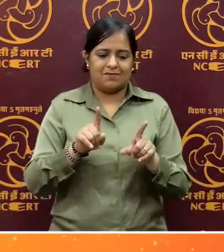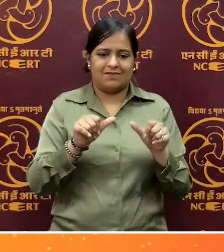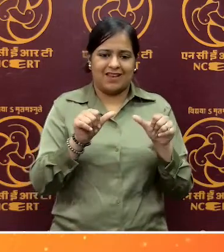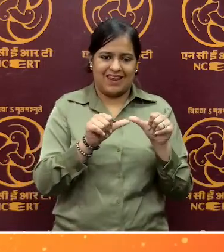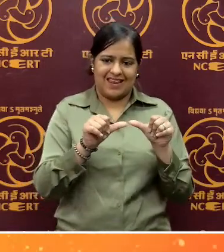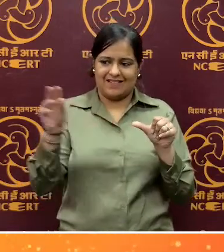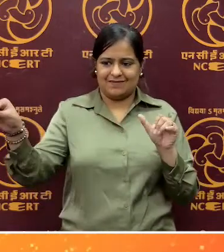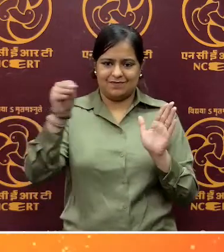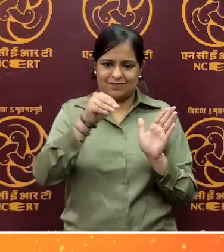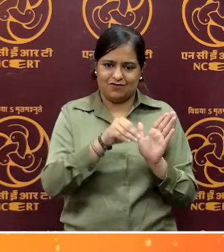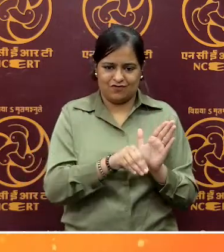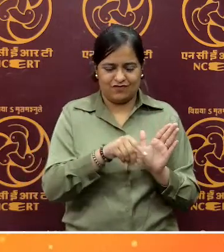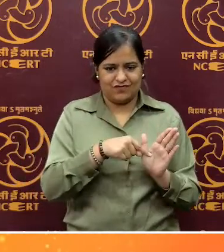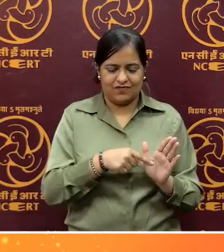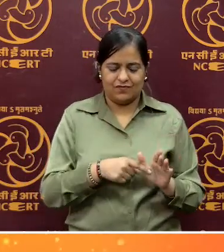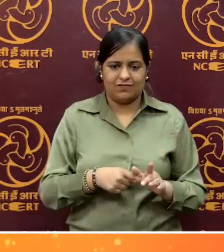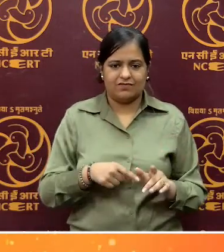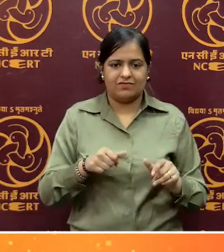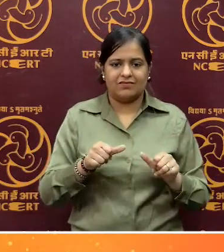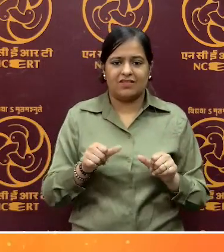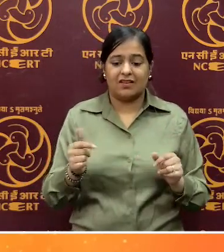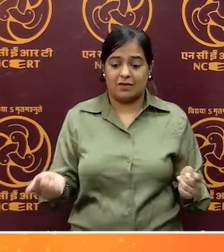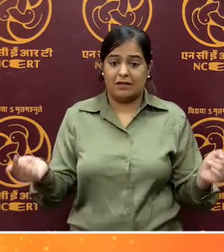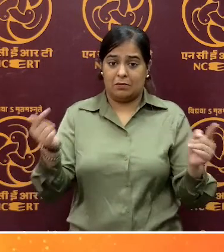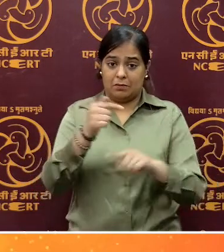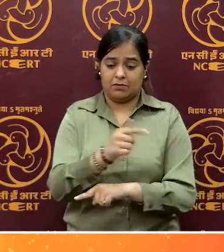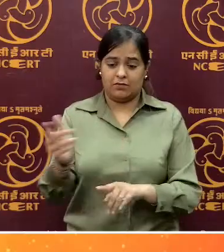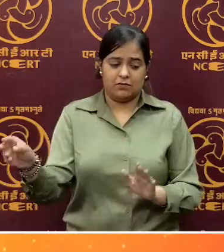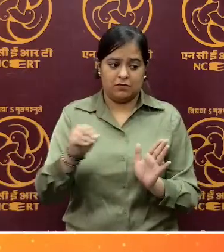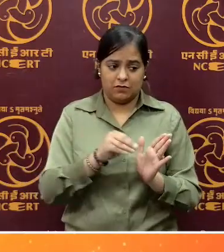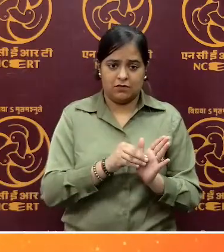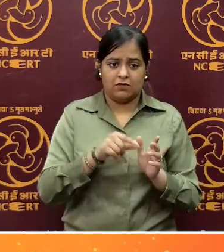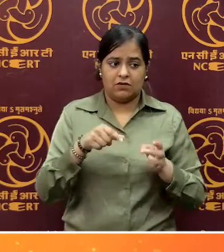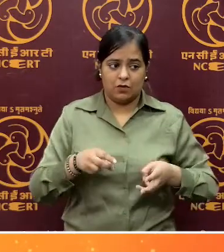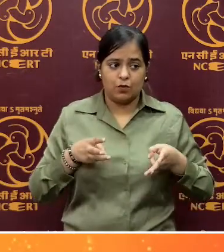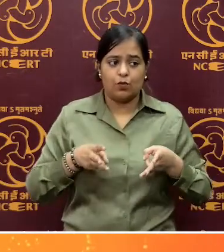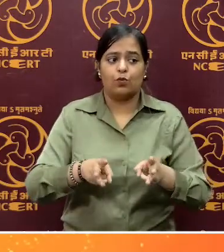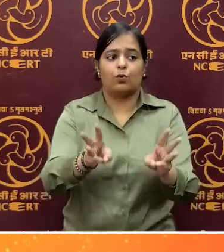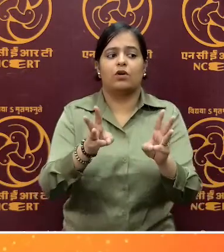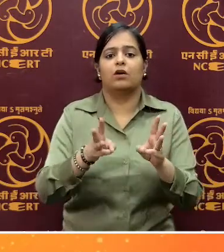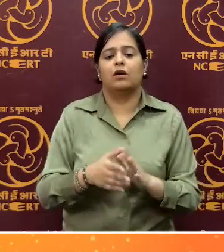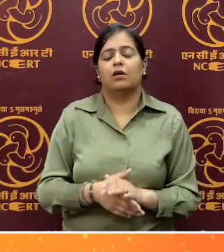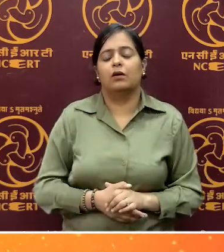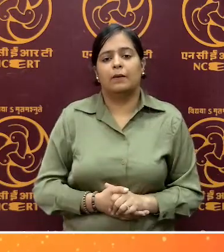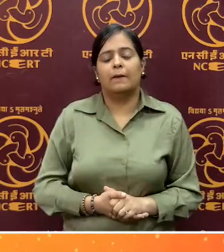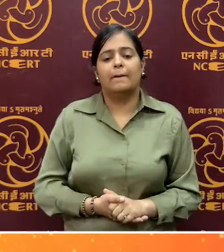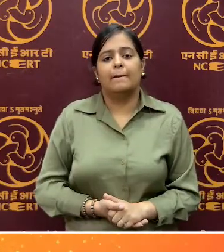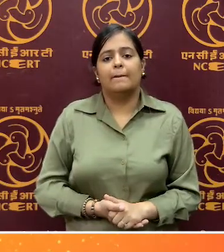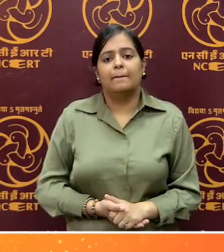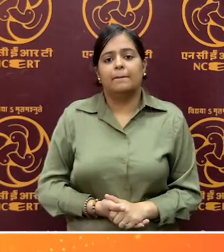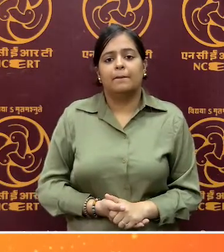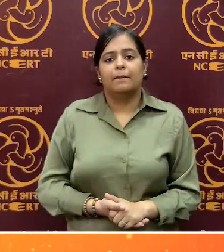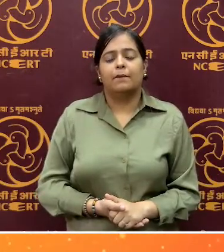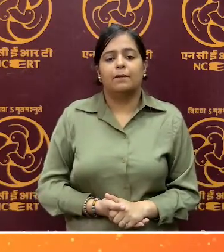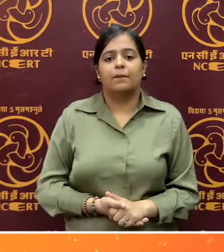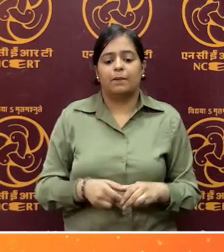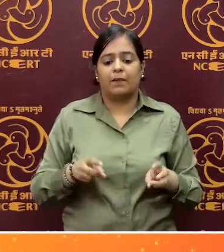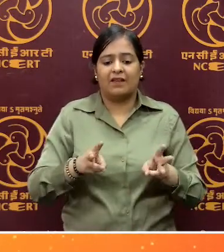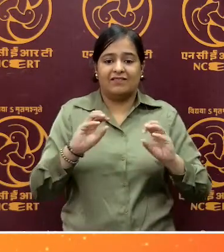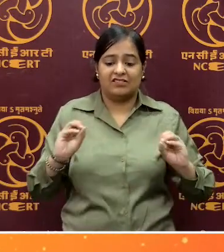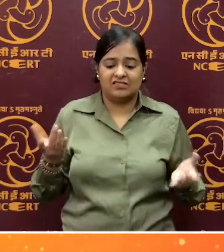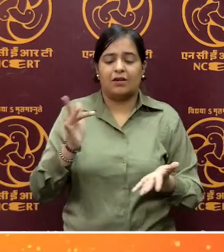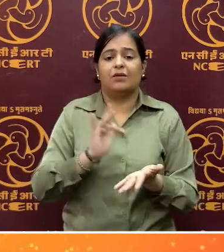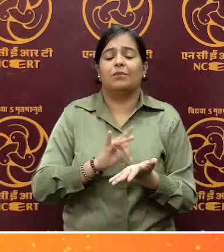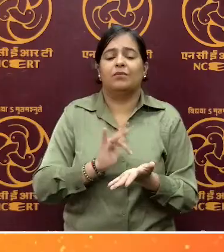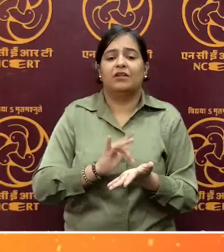किया है. It is shifted parallel in such a way that the initial point